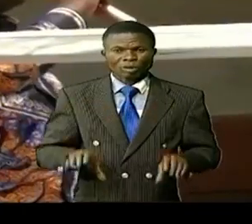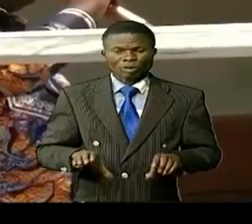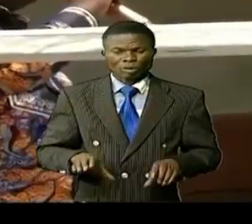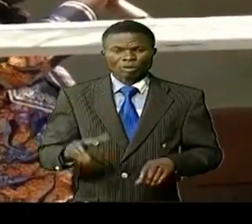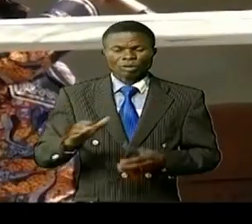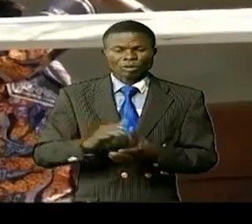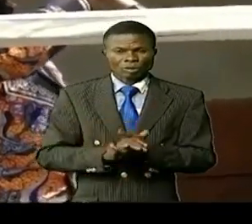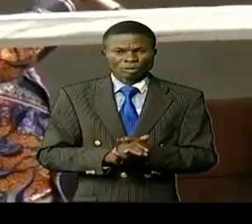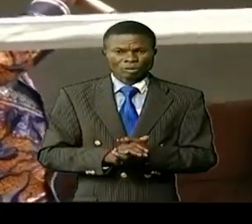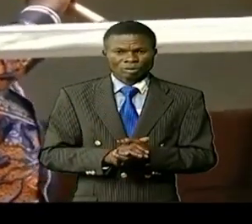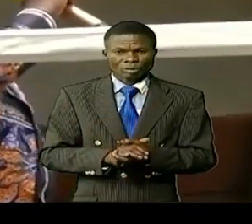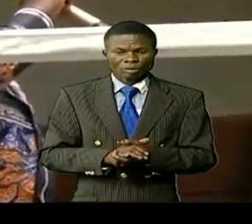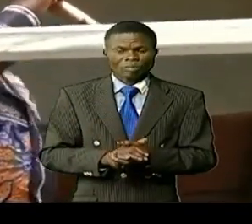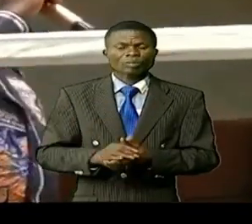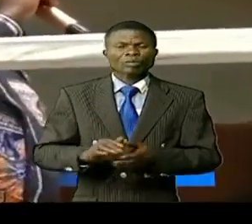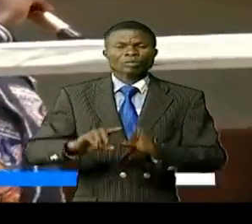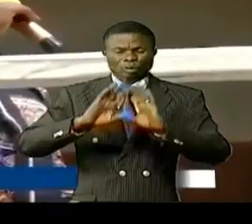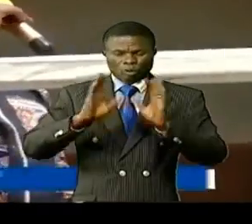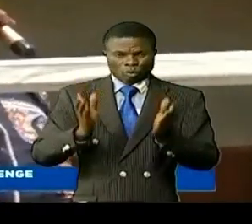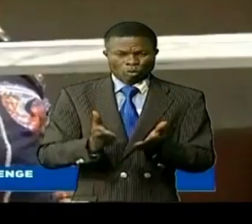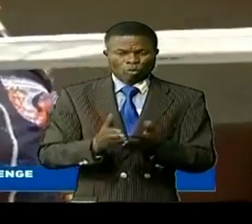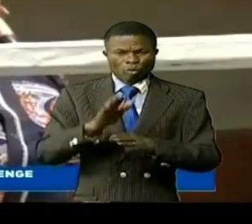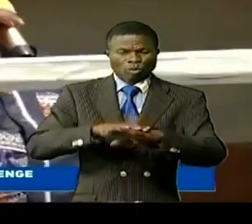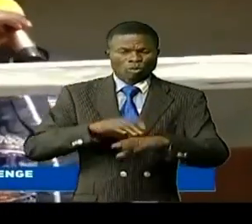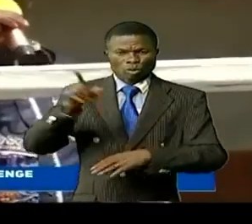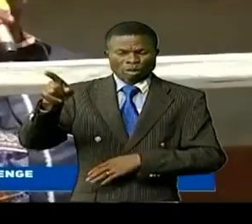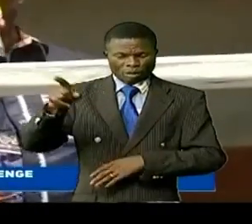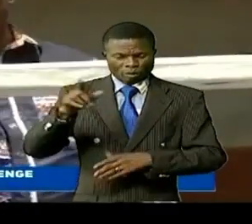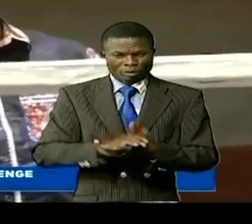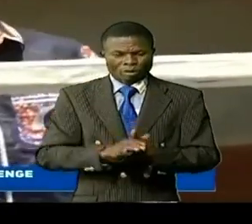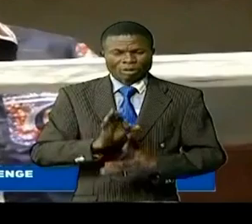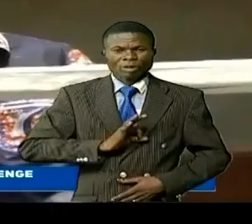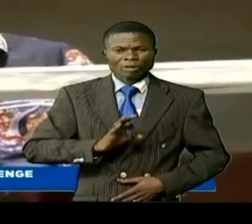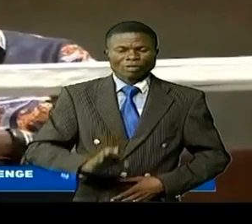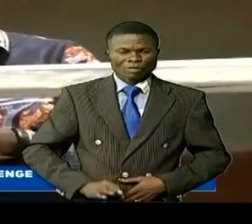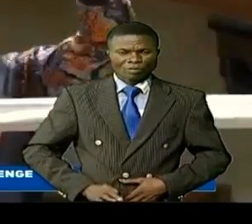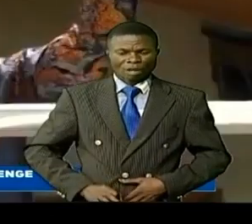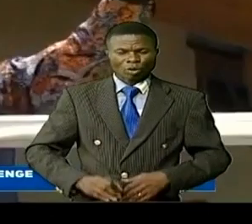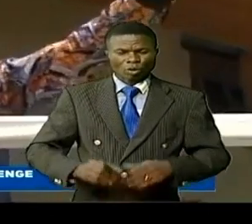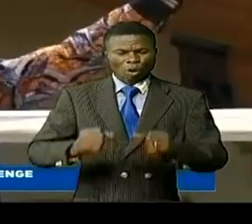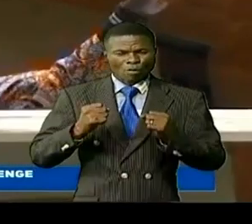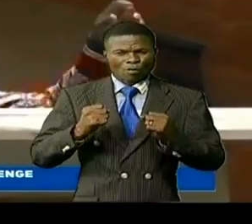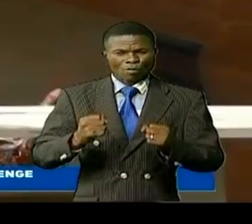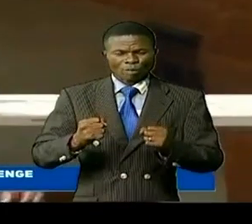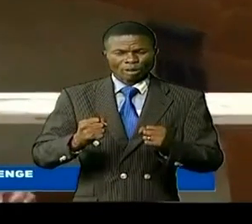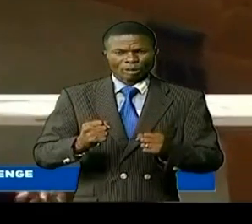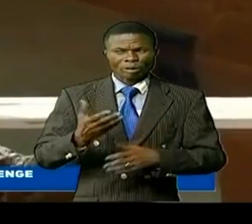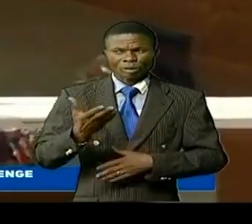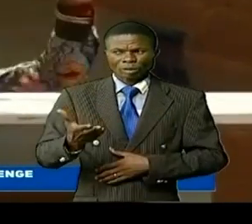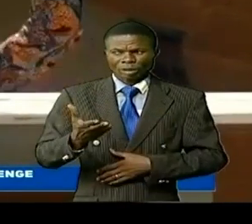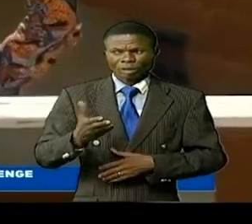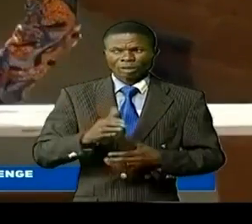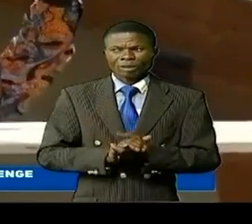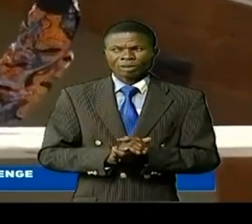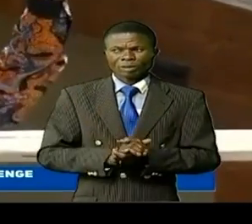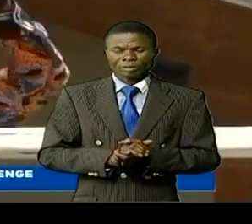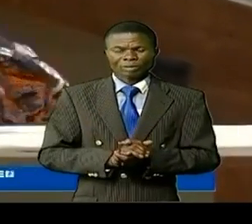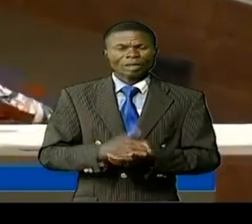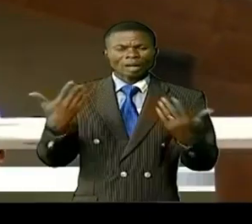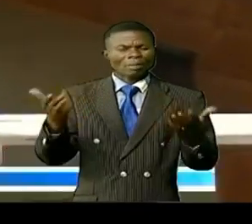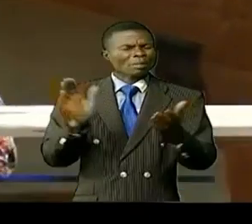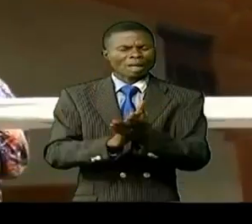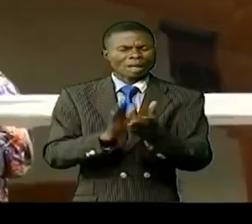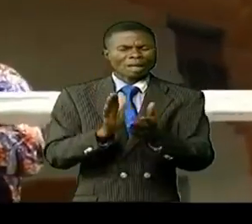Oyo bisonyo soto zo benga Pachi Beto. Pachi Be. Bo beta maboko